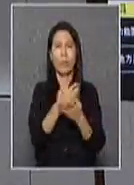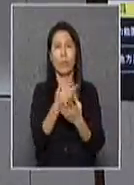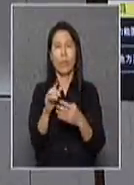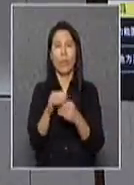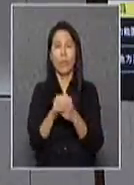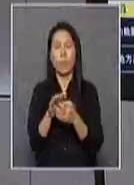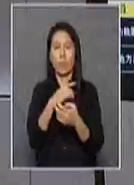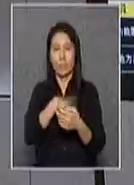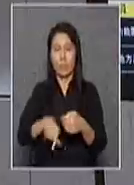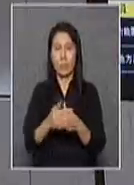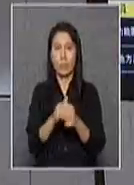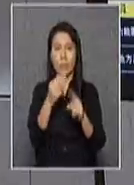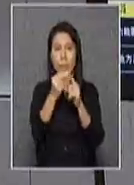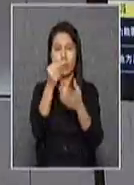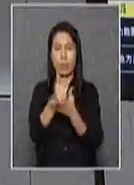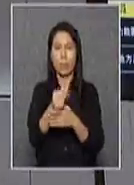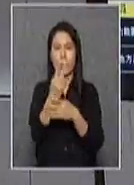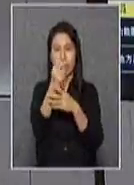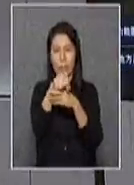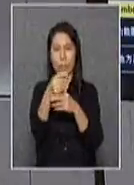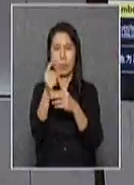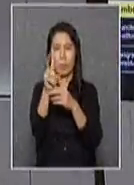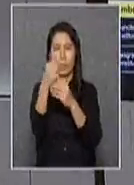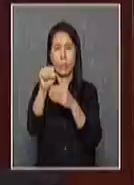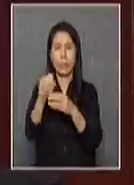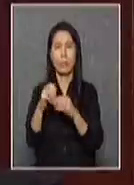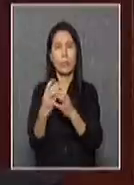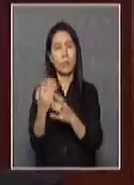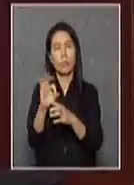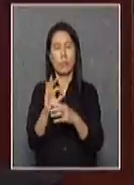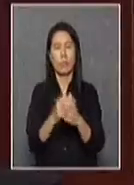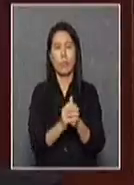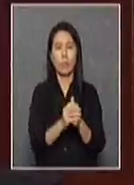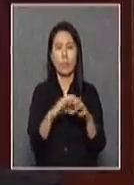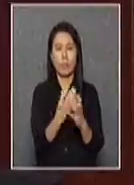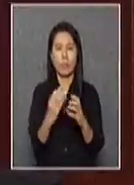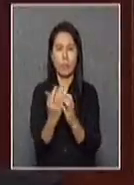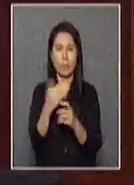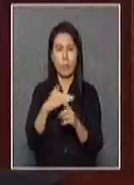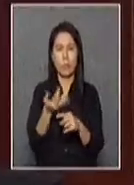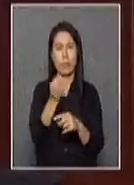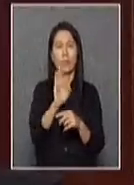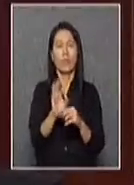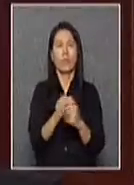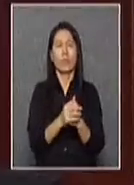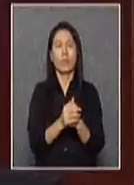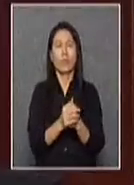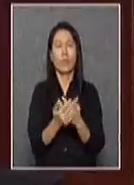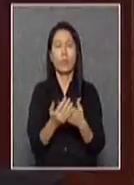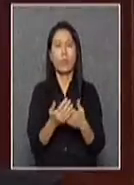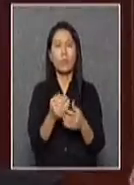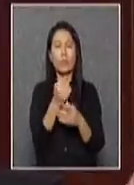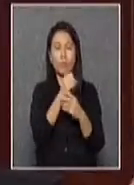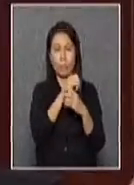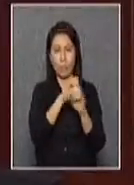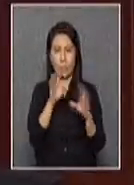生的議員，17位出席，2位贊成，12位反對，沒有人棄權。議題未獲得兩部分在席委員分別以過半數贊成，我宣布